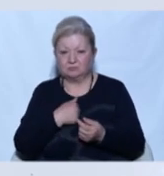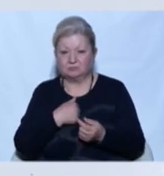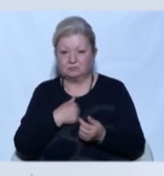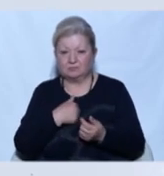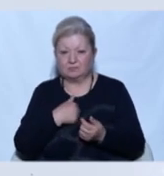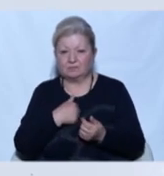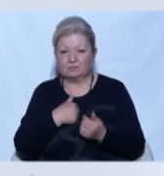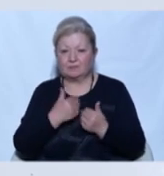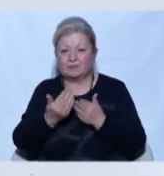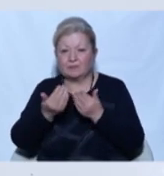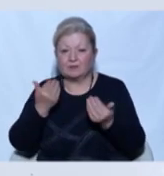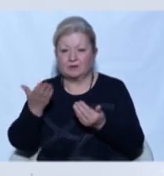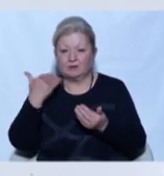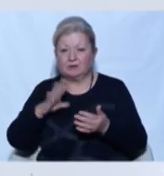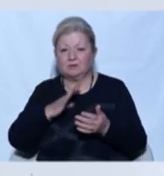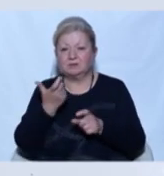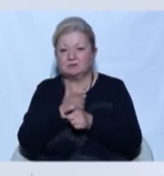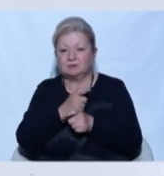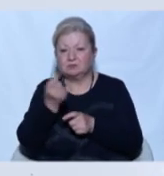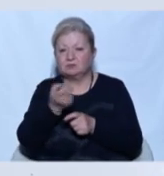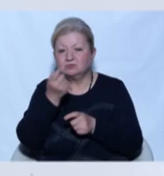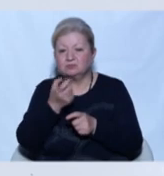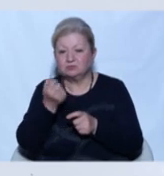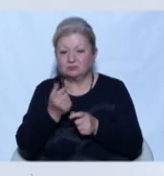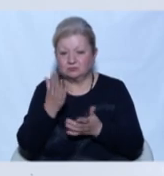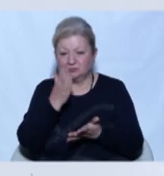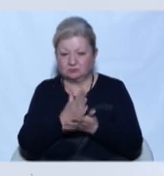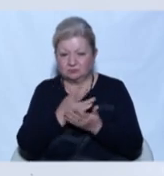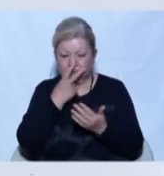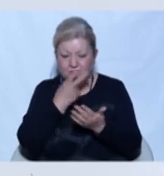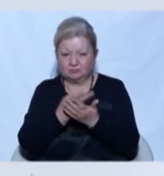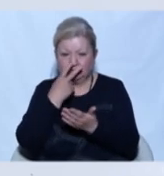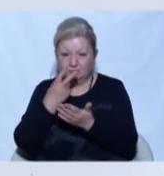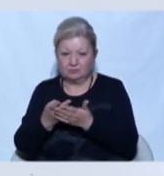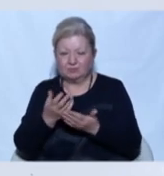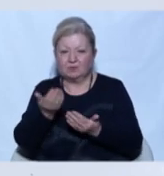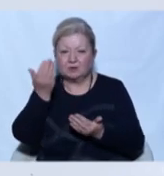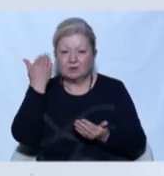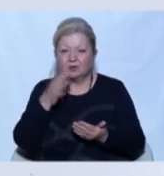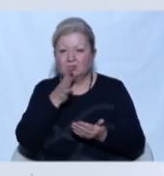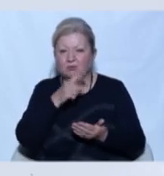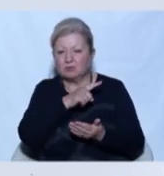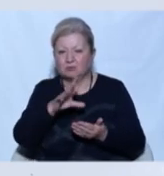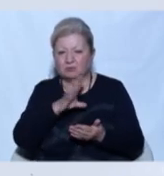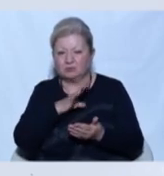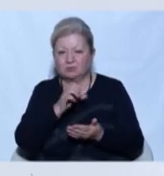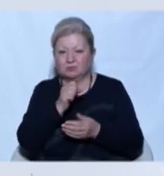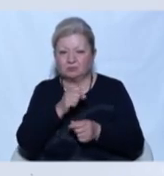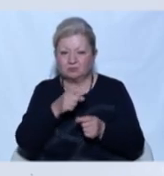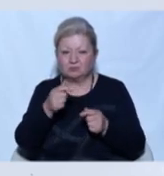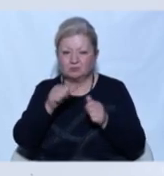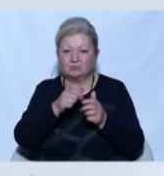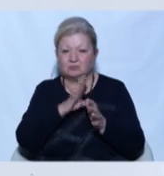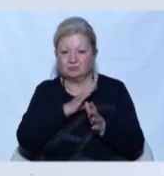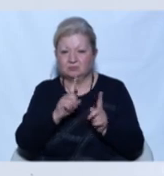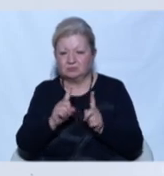ჩვენამდე ძალიან მცირე რაოდენობა არის ასეთი ძველი ადრეული პერიოდის ნამუშევრები მოსულიდან